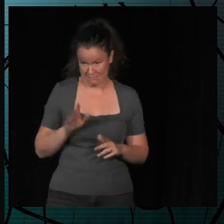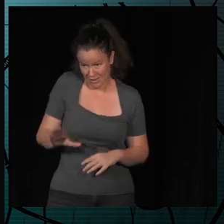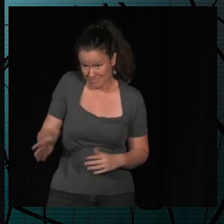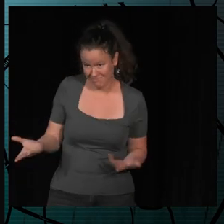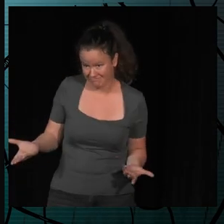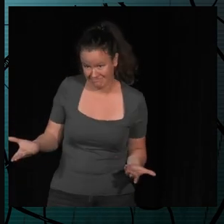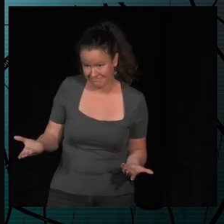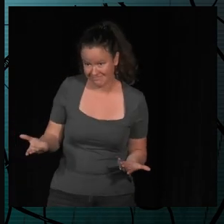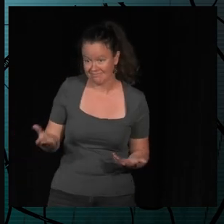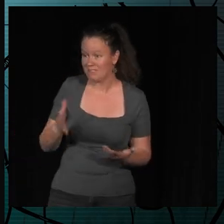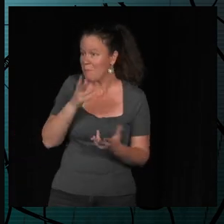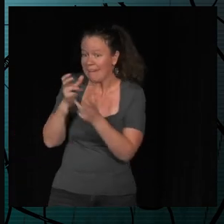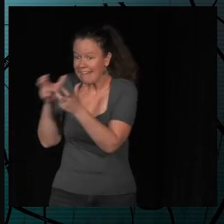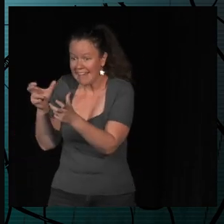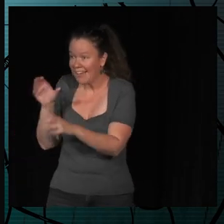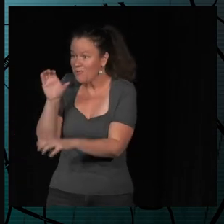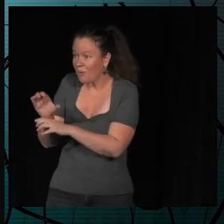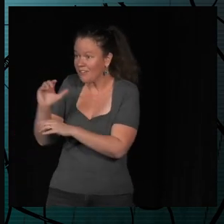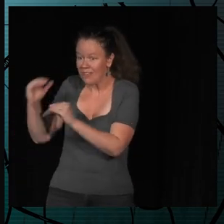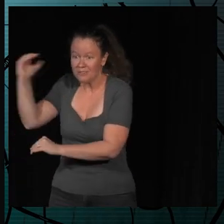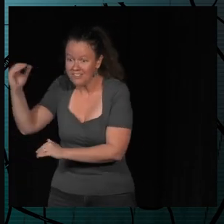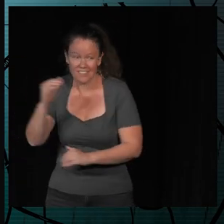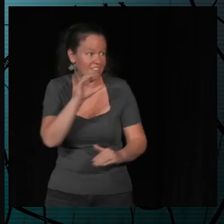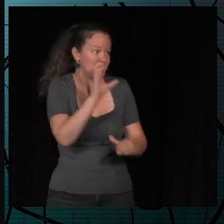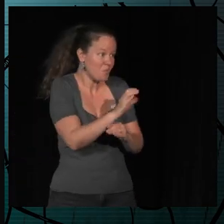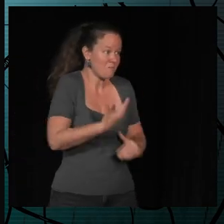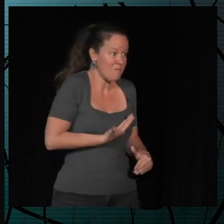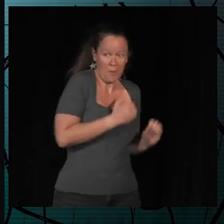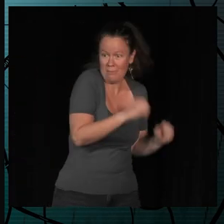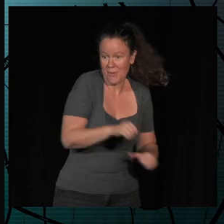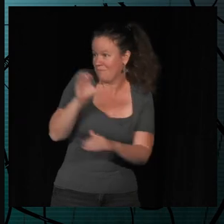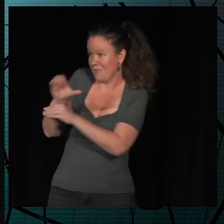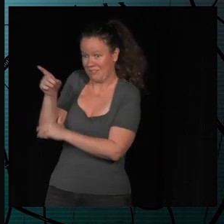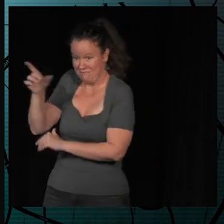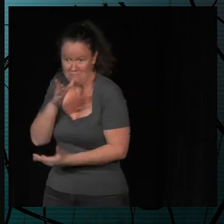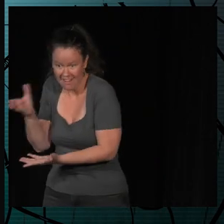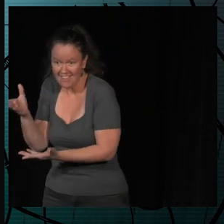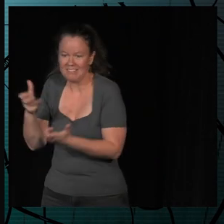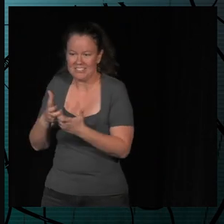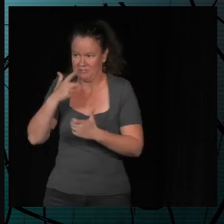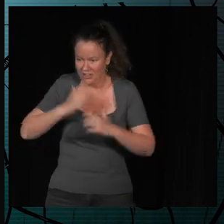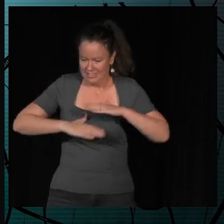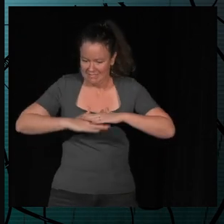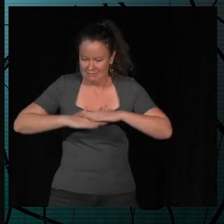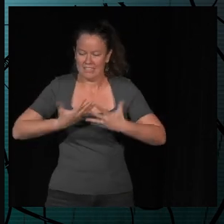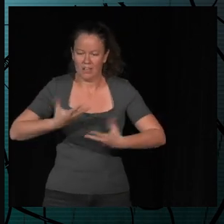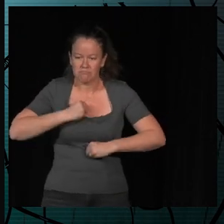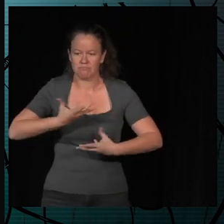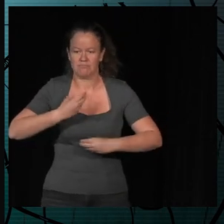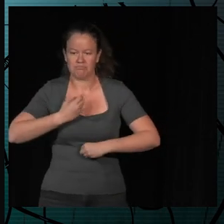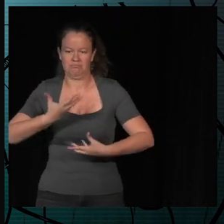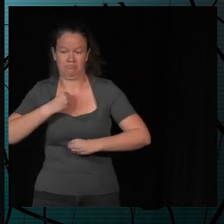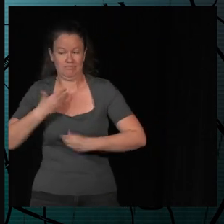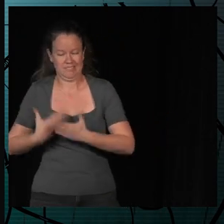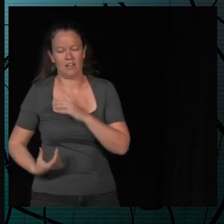crier euh parce que c'est pas maman donc ça c'est vachement bien aussi pour aider à mettre du CAD des limites qui sont en dehors de de la maison ça ça me paraît